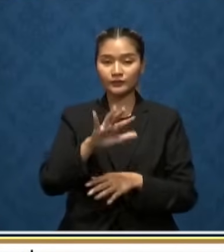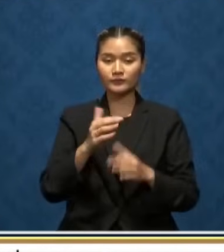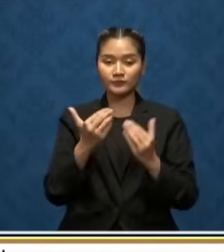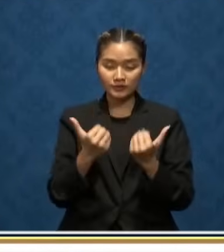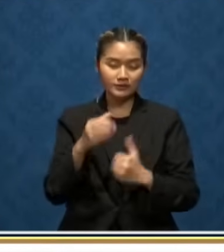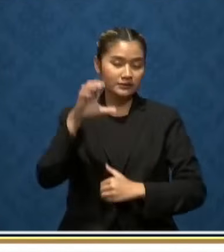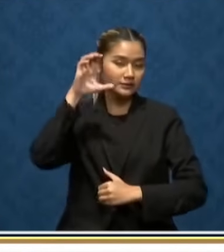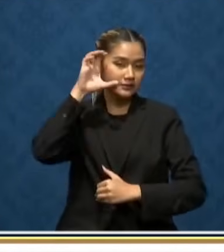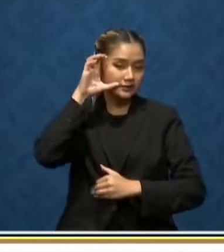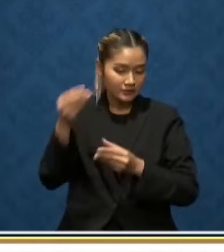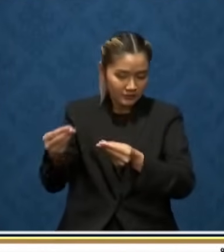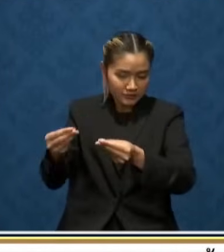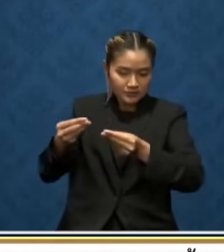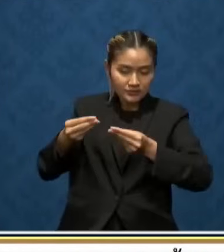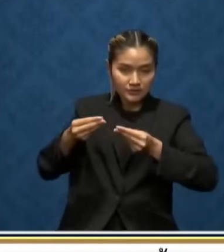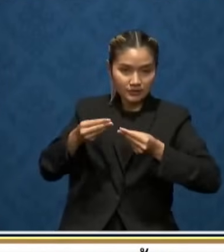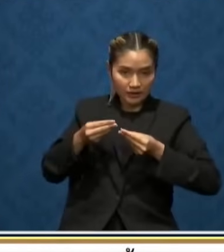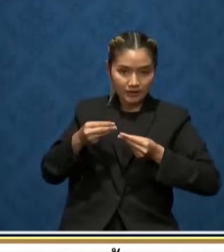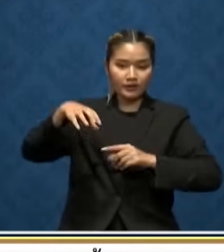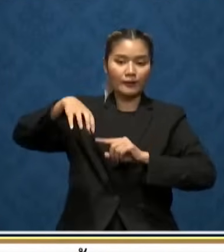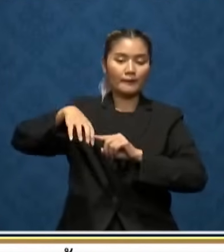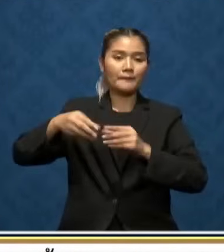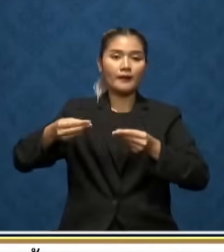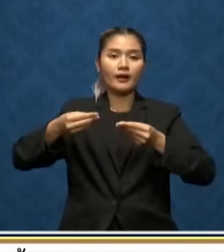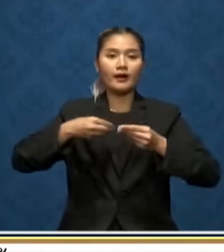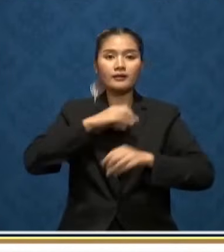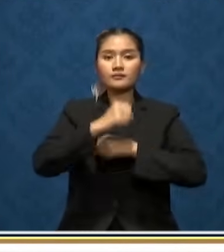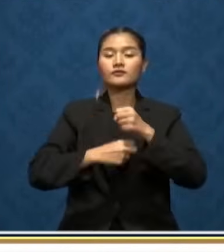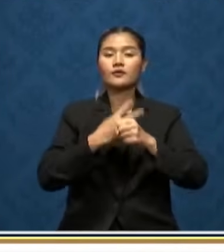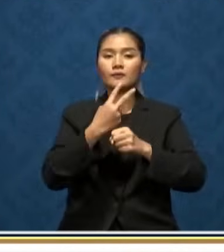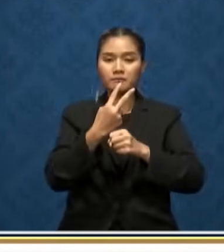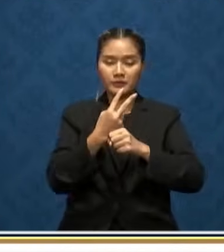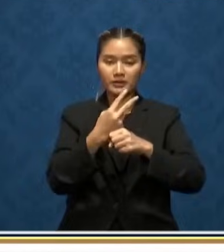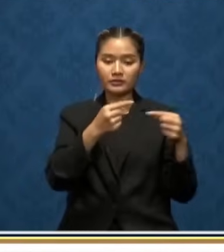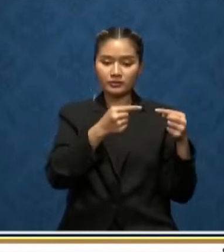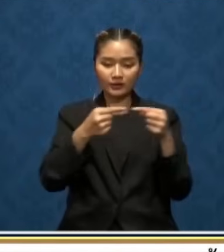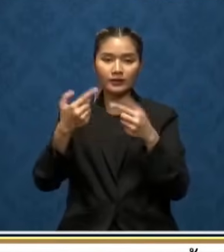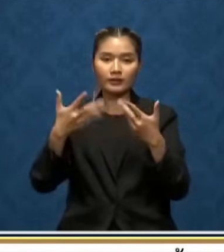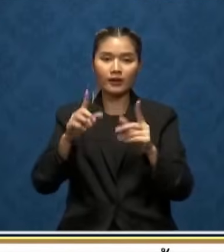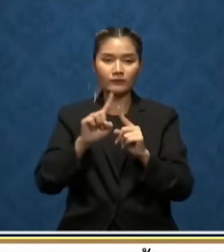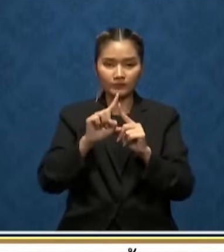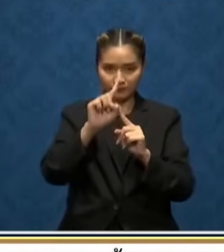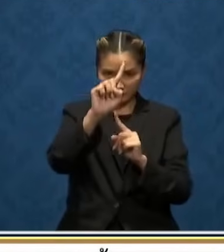ความน่าเชื่อถือจากสถาบันรอยเตอร์2ปีซ้อนที่มาเป็นอันดับหนึ่ง